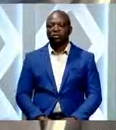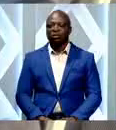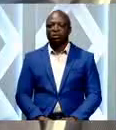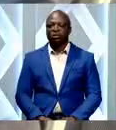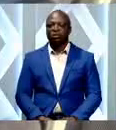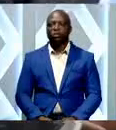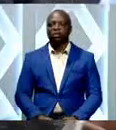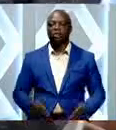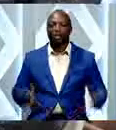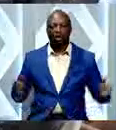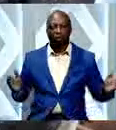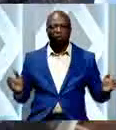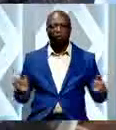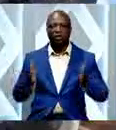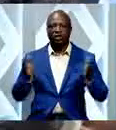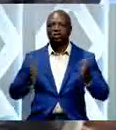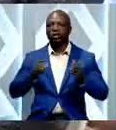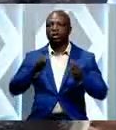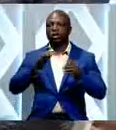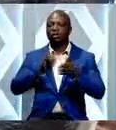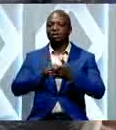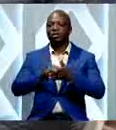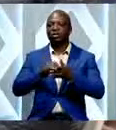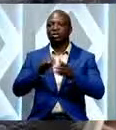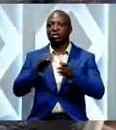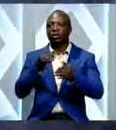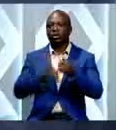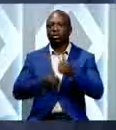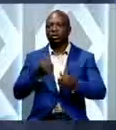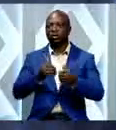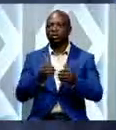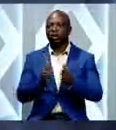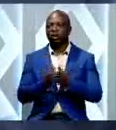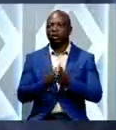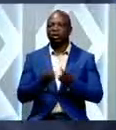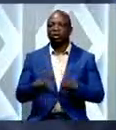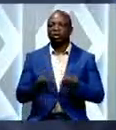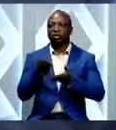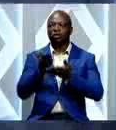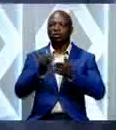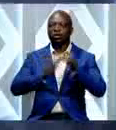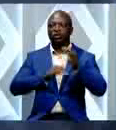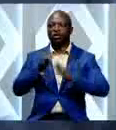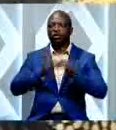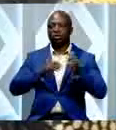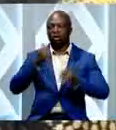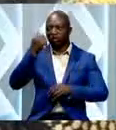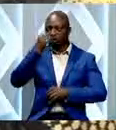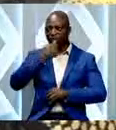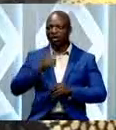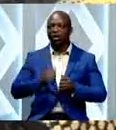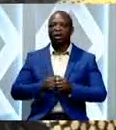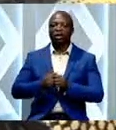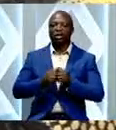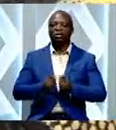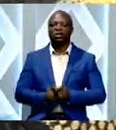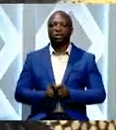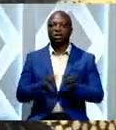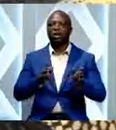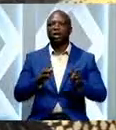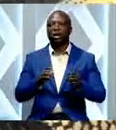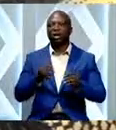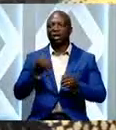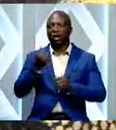La mobilisation est à la tête des enjeux de cette rencontre consacrée aux infrastructures en Afrique. L'Assemblée générale annuelle